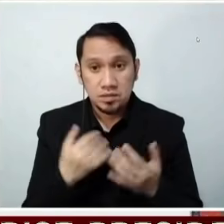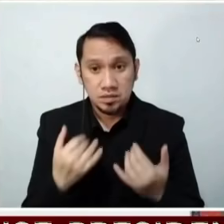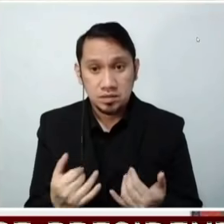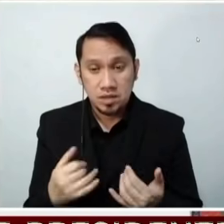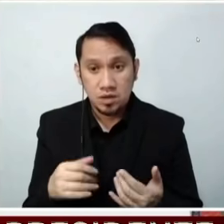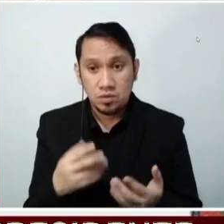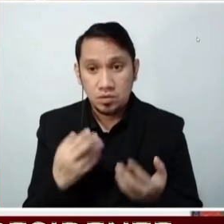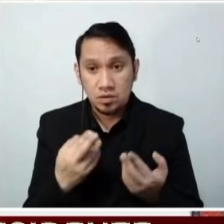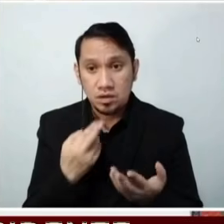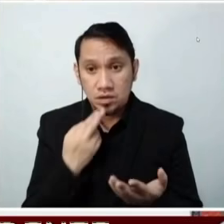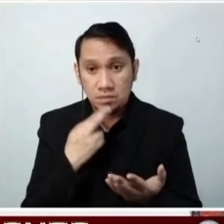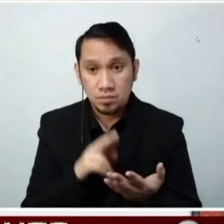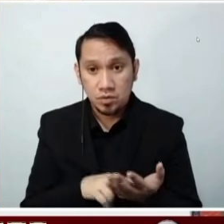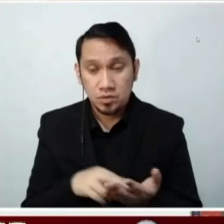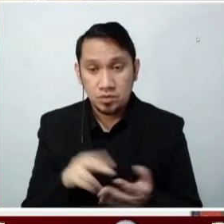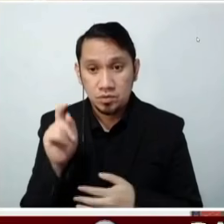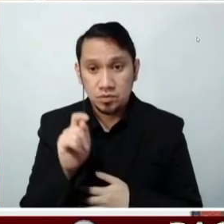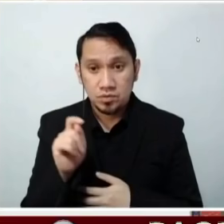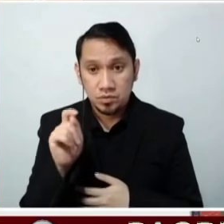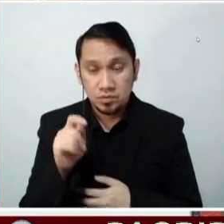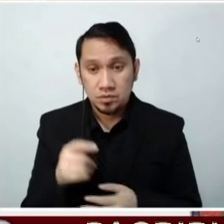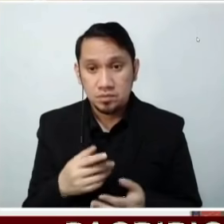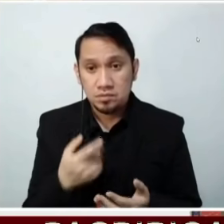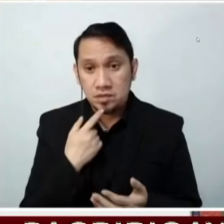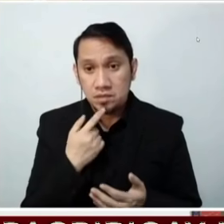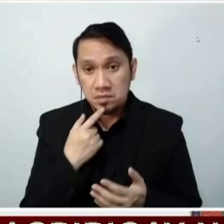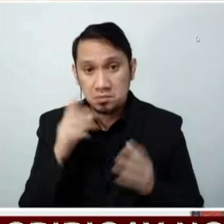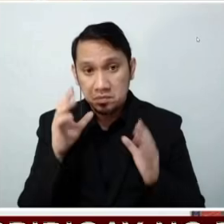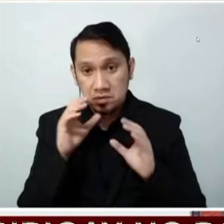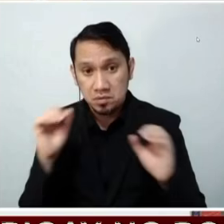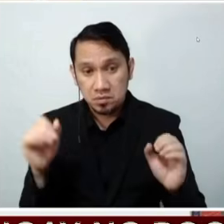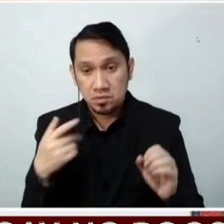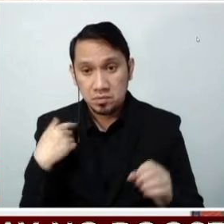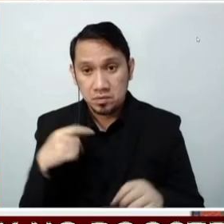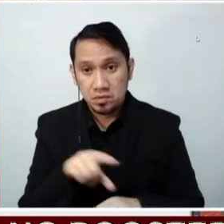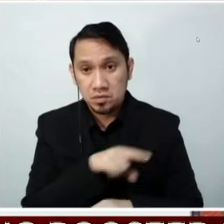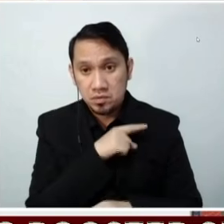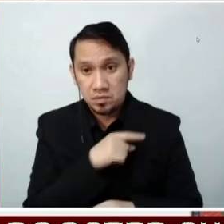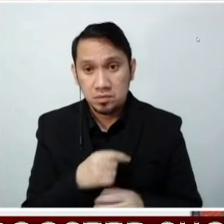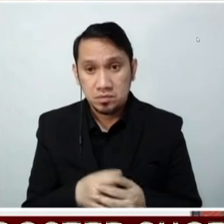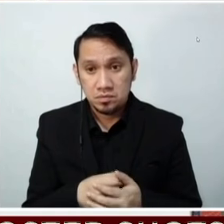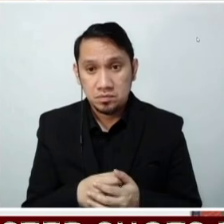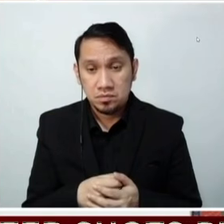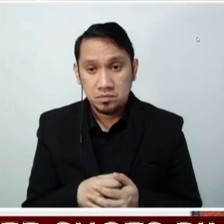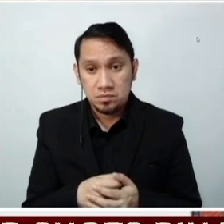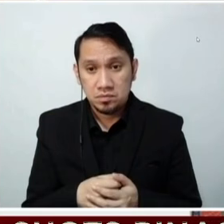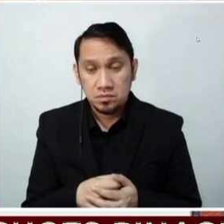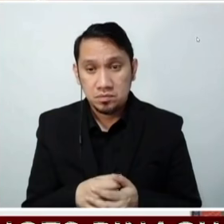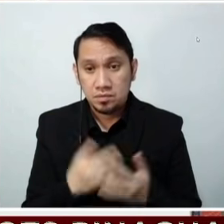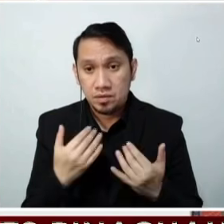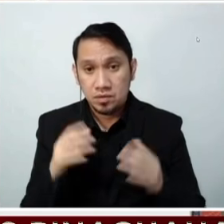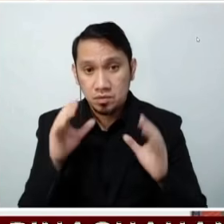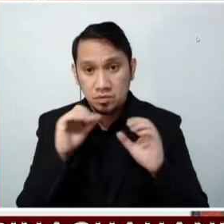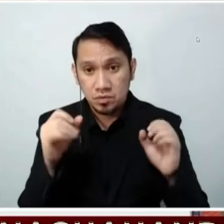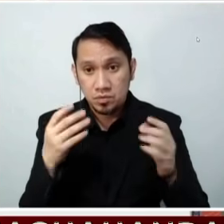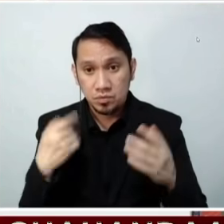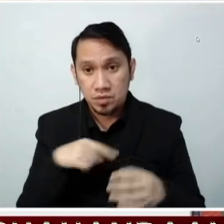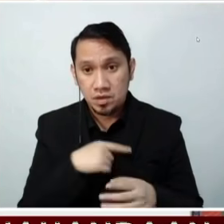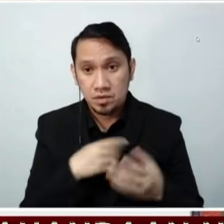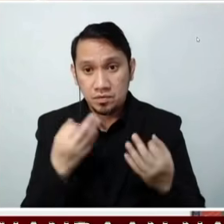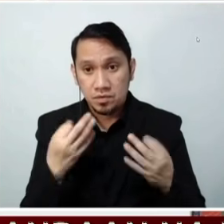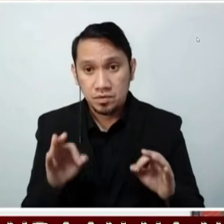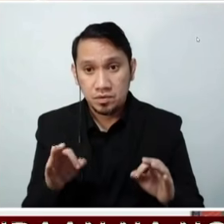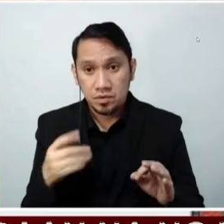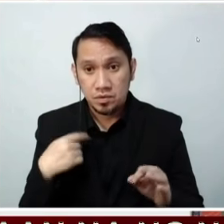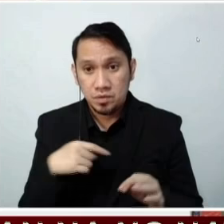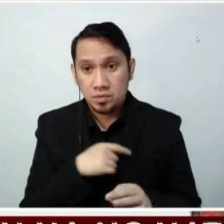sa Martes. Baka magalit na naman ang Presidente na sabihin, tinatagalan natin. Well, you know, Mr. President, we have to finish this because ang dami pang